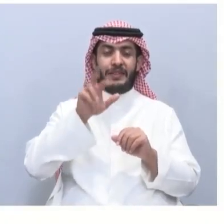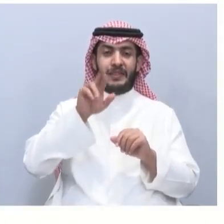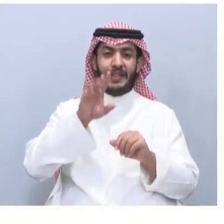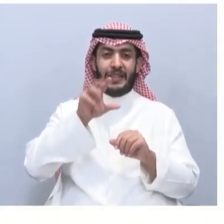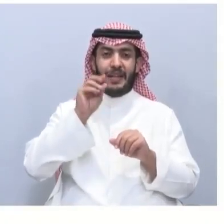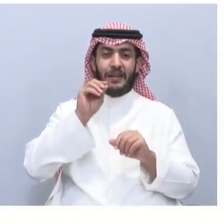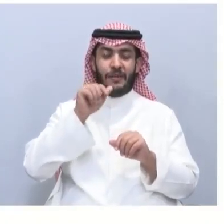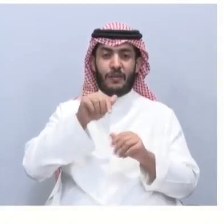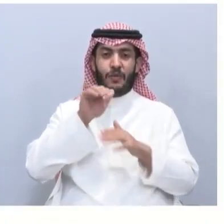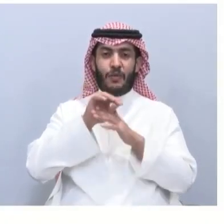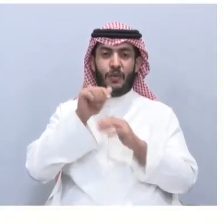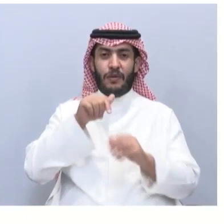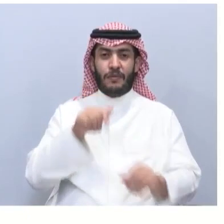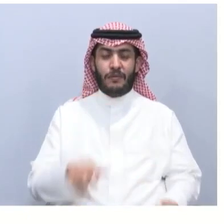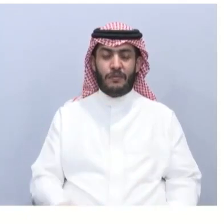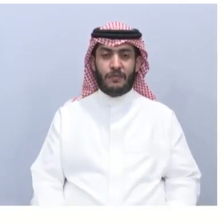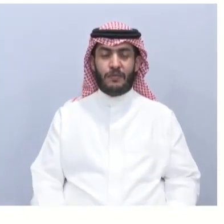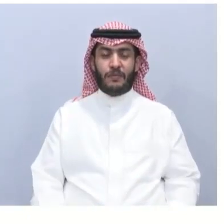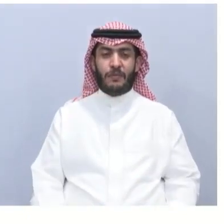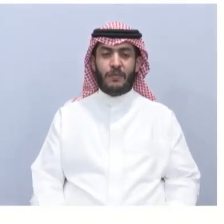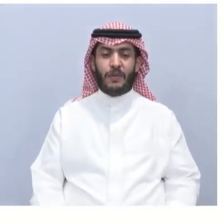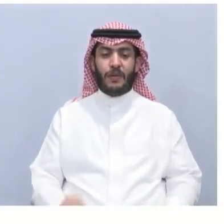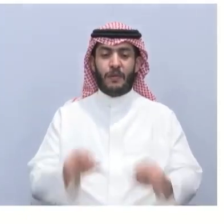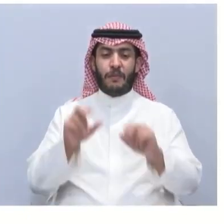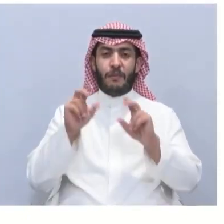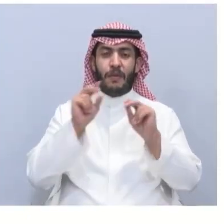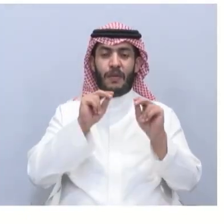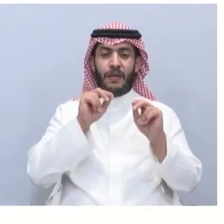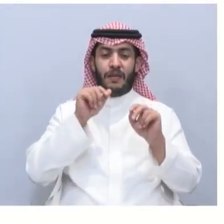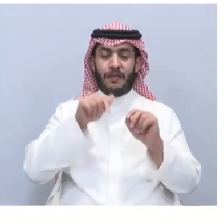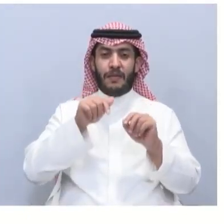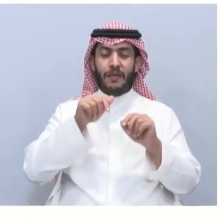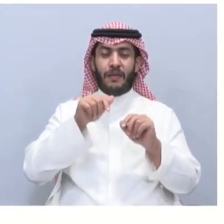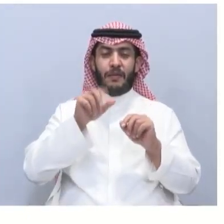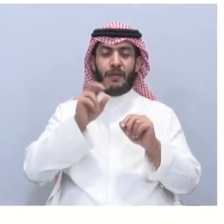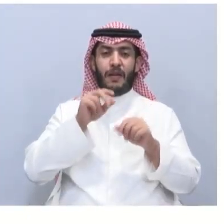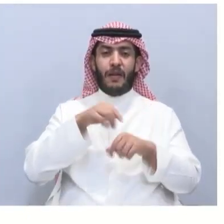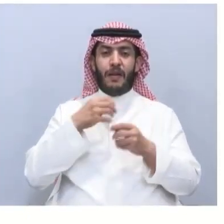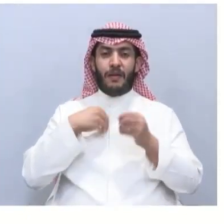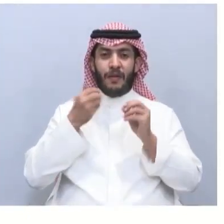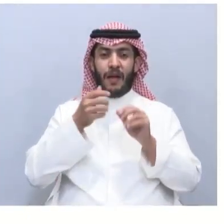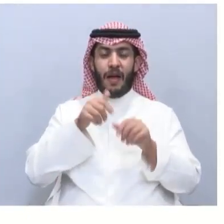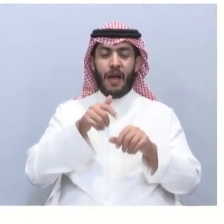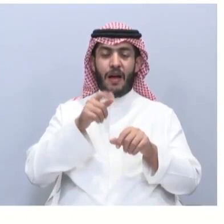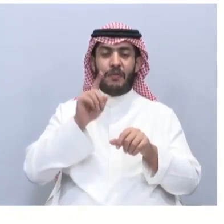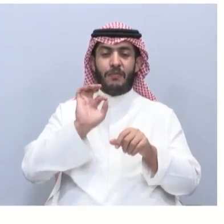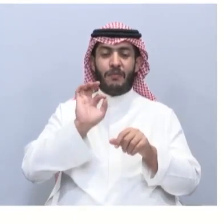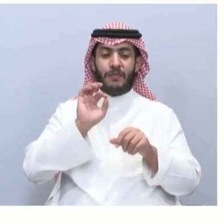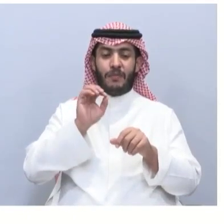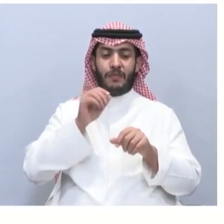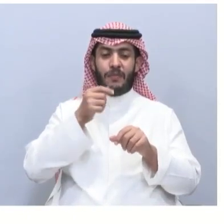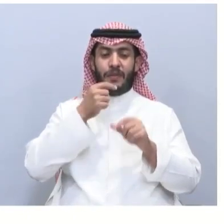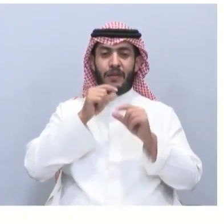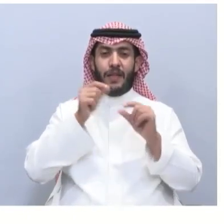اليوم مثل الذين ينفقون اموالهم في سبيل الله كمثل حبه